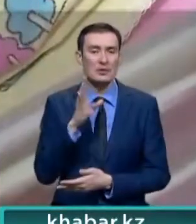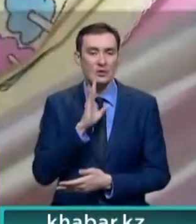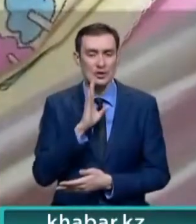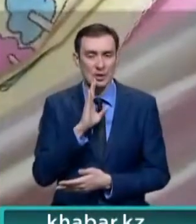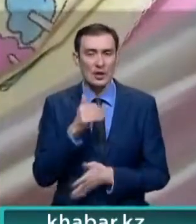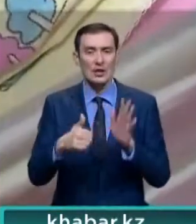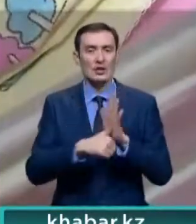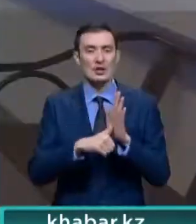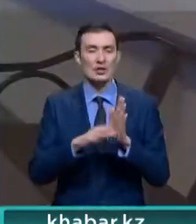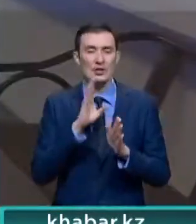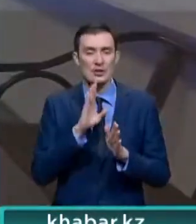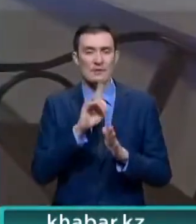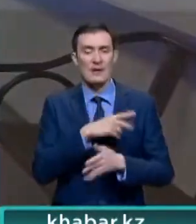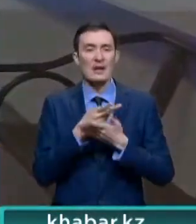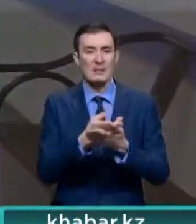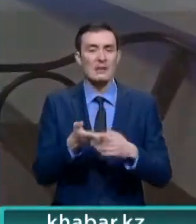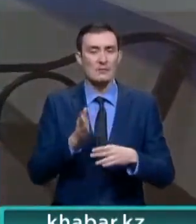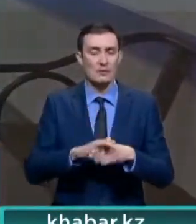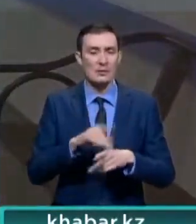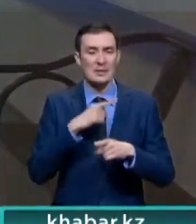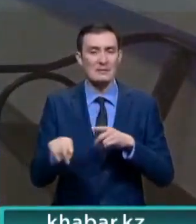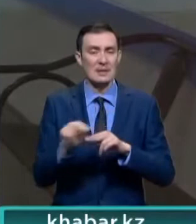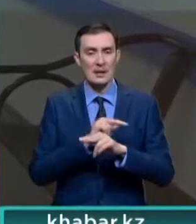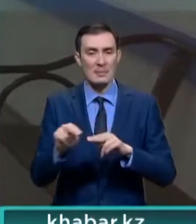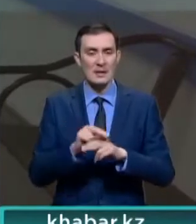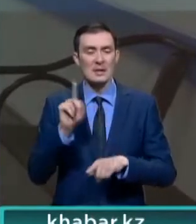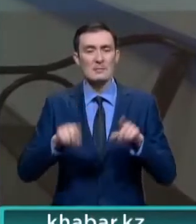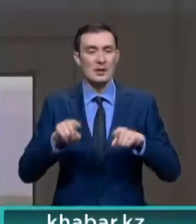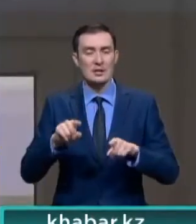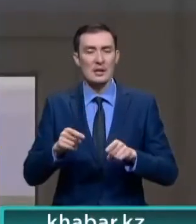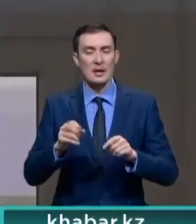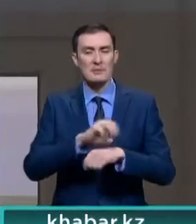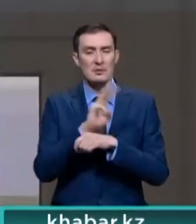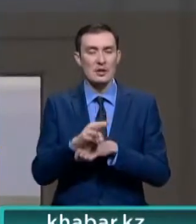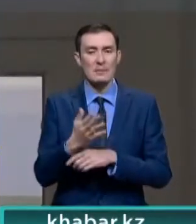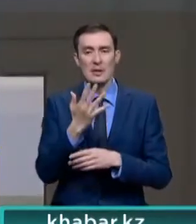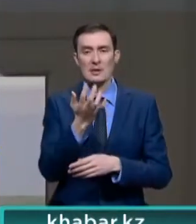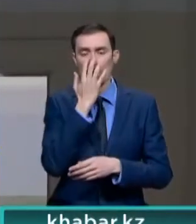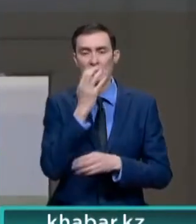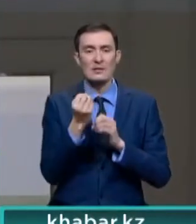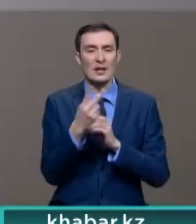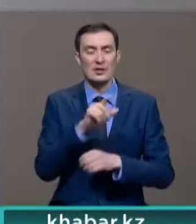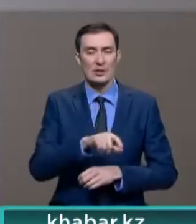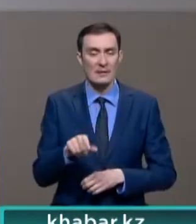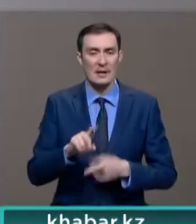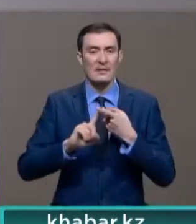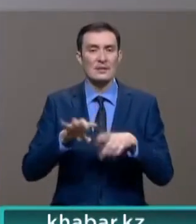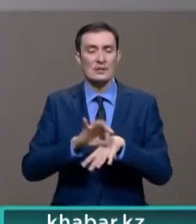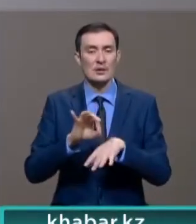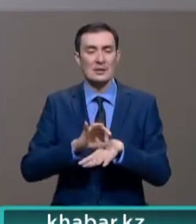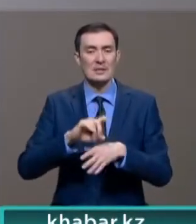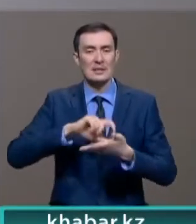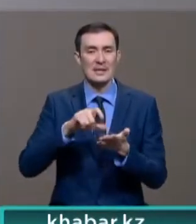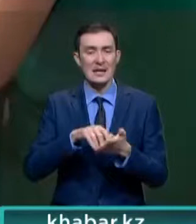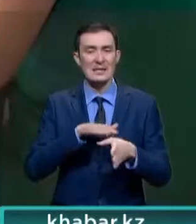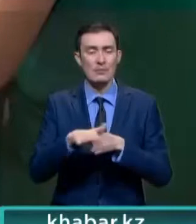женщины, 6 пациентов реанимации в палате интенсивной терапии с периодической подачей кислорода, 12 человек. Инфекционный стационар